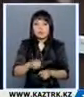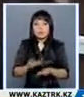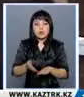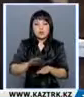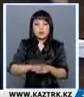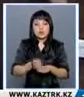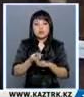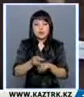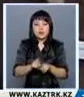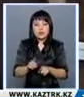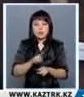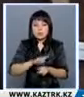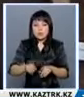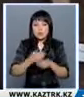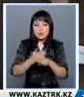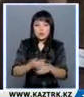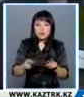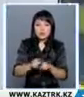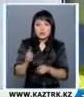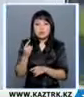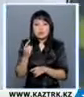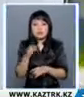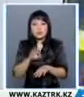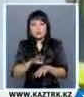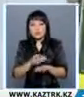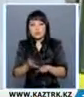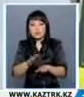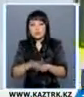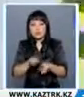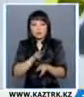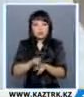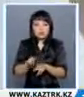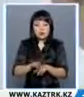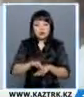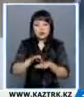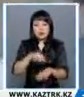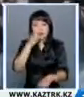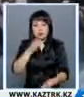реанимациялық, жедел медициналық, акушерлік көмектермен сәби реанимациясы бойынша сабақ алады.